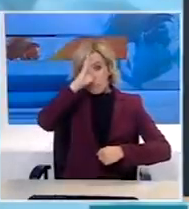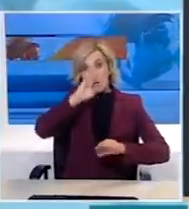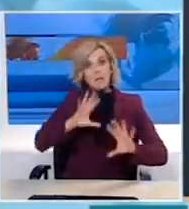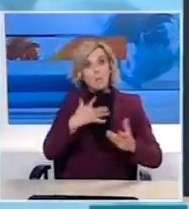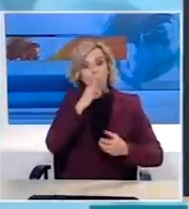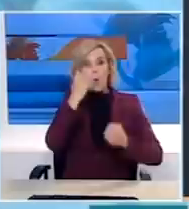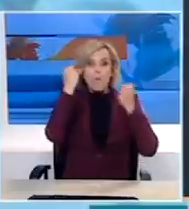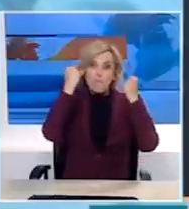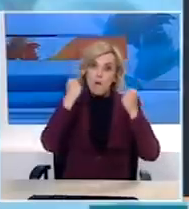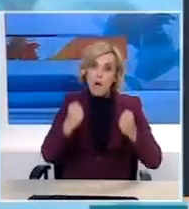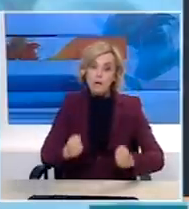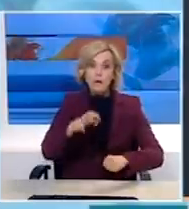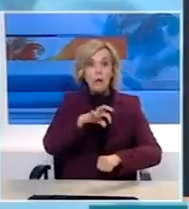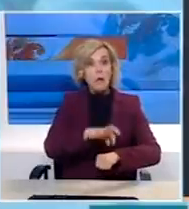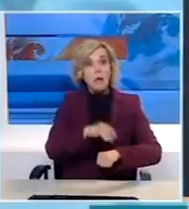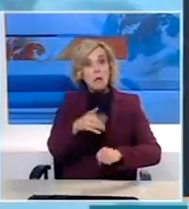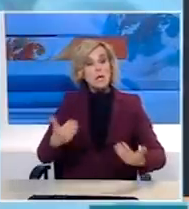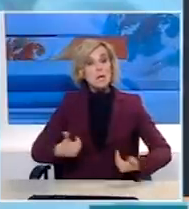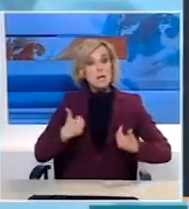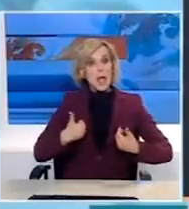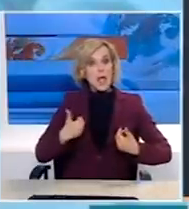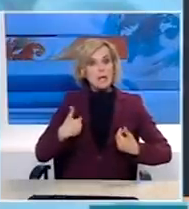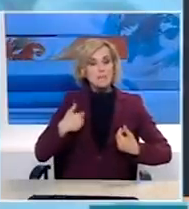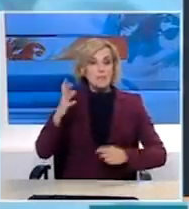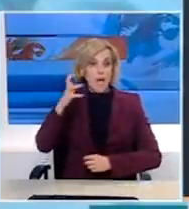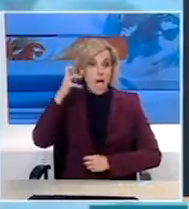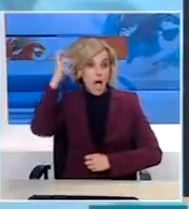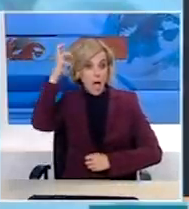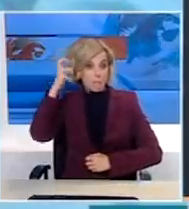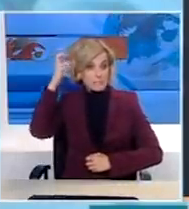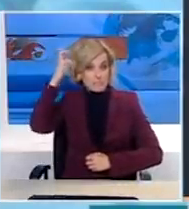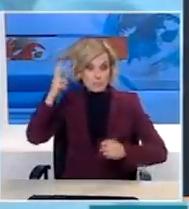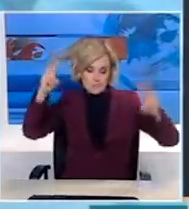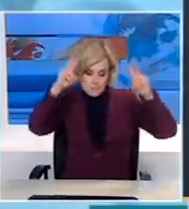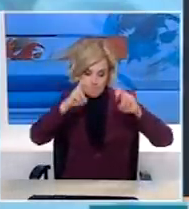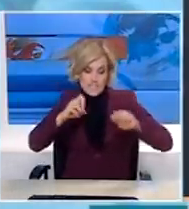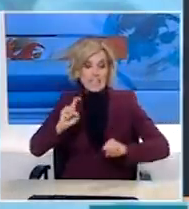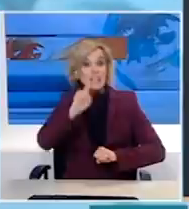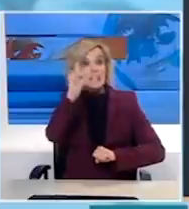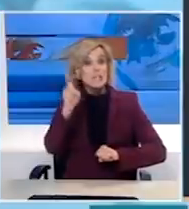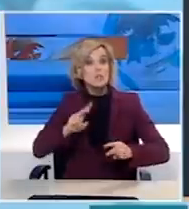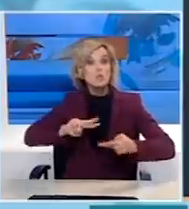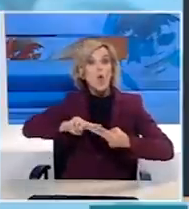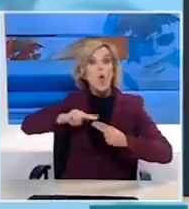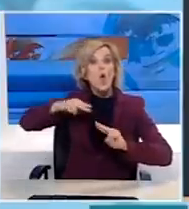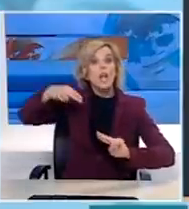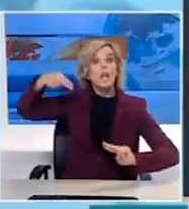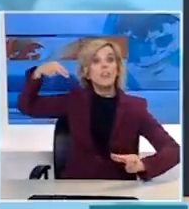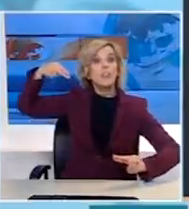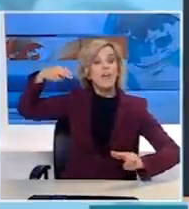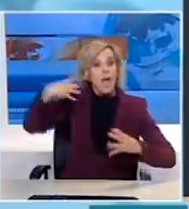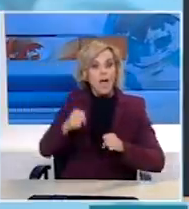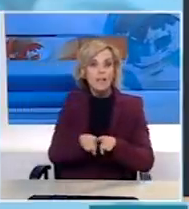σοβαρά. Οι επιστήμονες ψάχνουν την πιθανότητα να υπάρχουν ειδικά γονίδια που καθορίζουν ποιος θα πάει ή δεν θα πάει